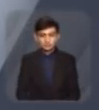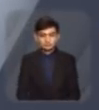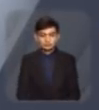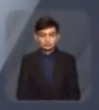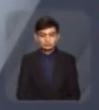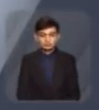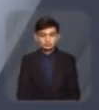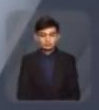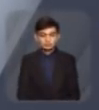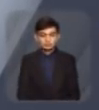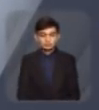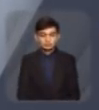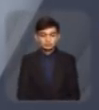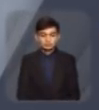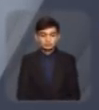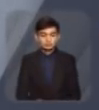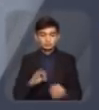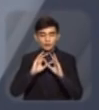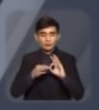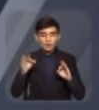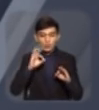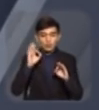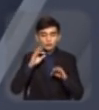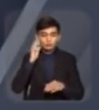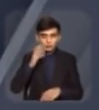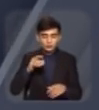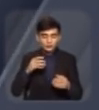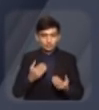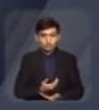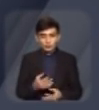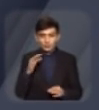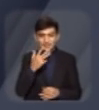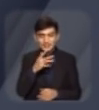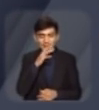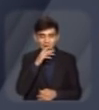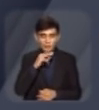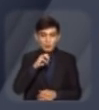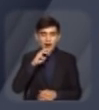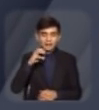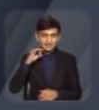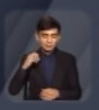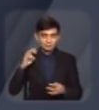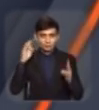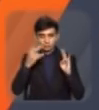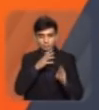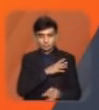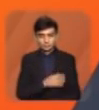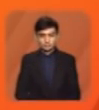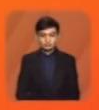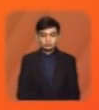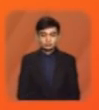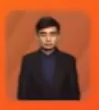знаете правду, не пожалеете об этом. Какие подробности о последних минутах жизни трехлетнего Максима Гарифуллина стали известны?